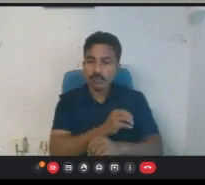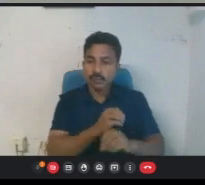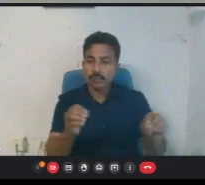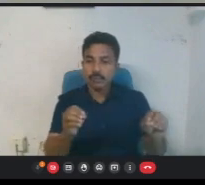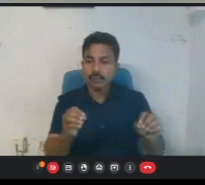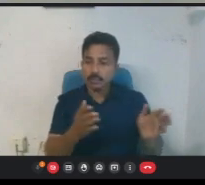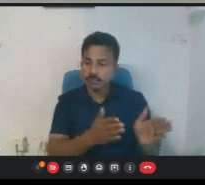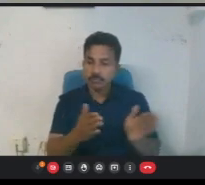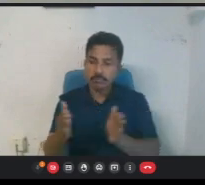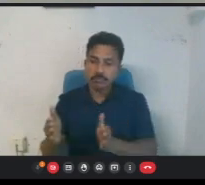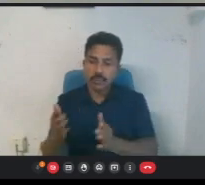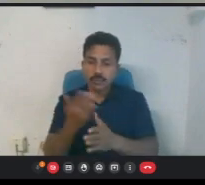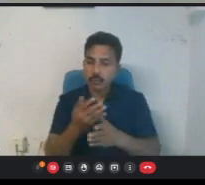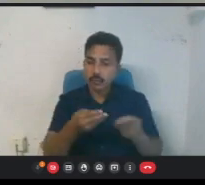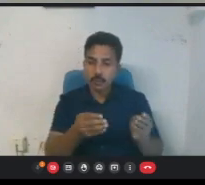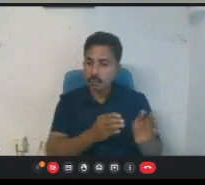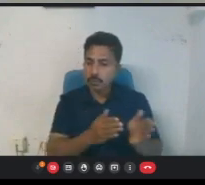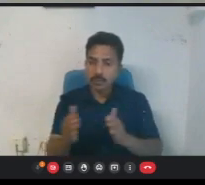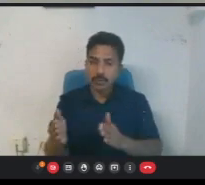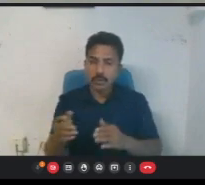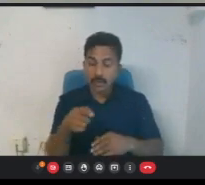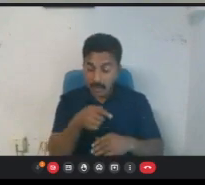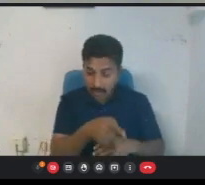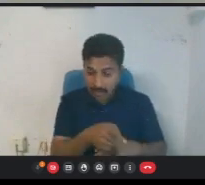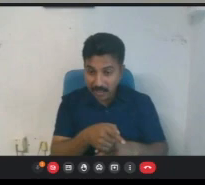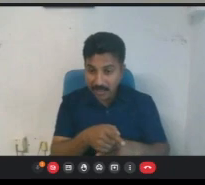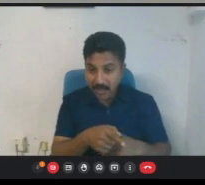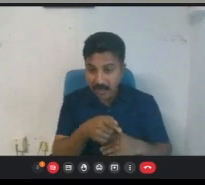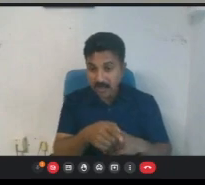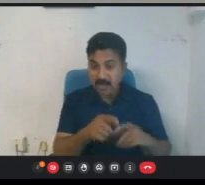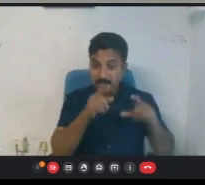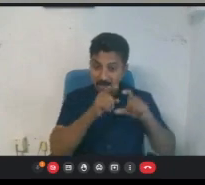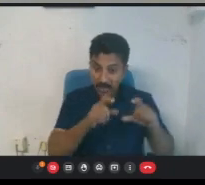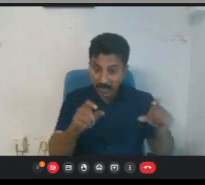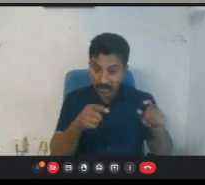കൊടുക്കാതെ മാറ്റി വച്ചേക്കുക. യഥാർത്ഥത്തിൽ ആ കുട്ടികൾക്ക് അതിൻ്റെ കറക്റ്റായിട്ടുള്ള